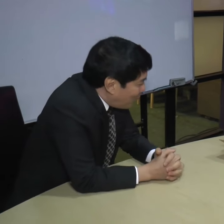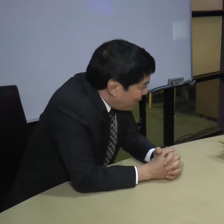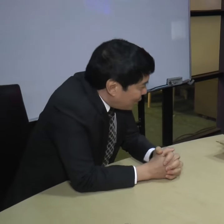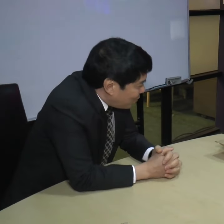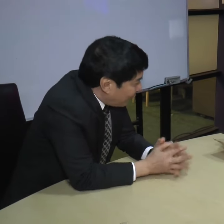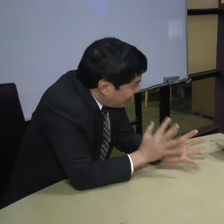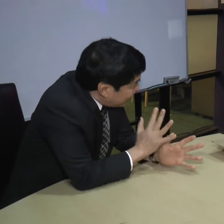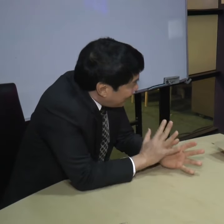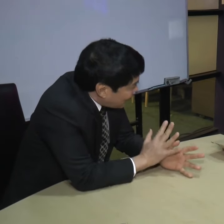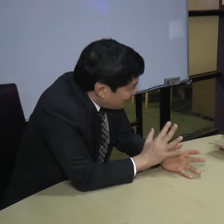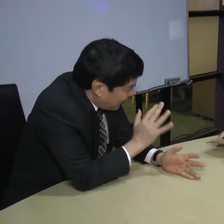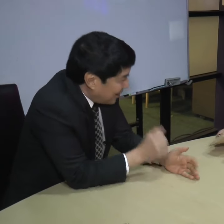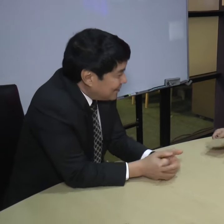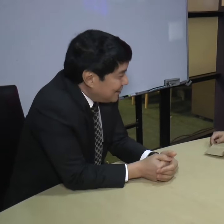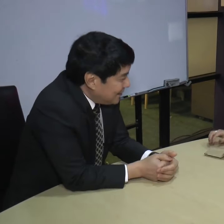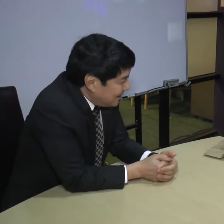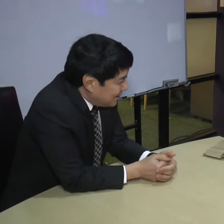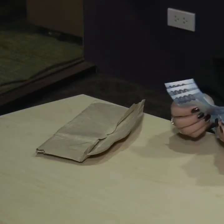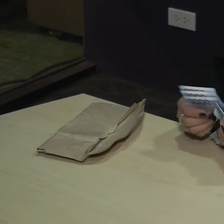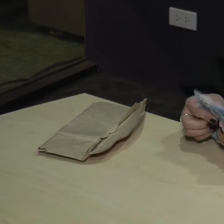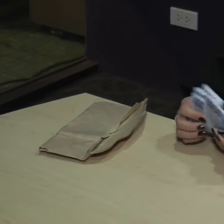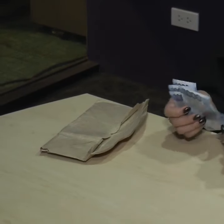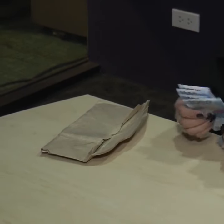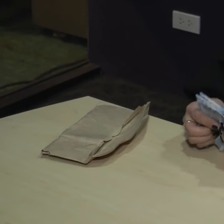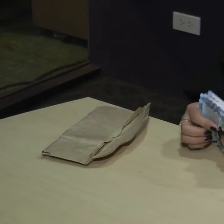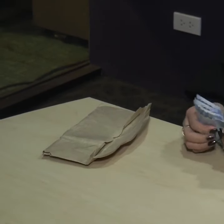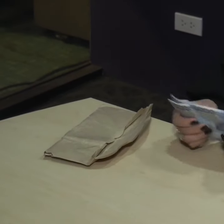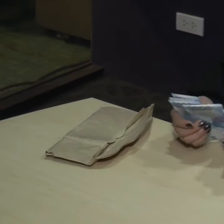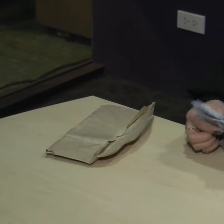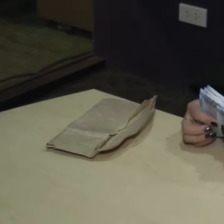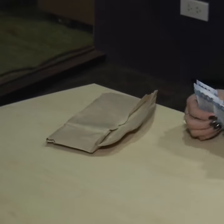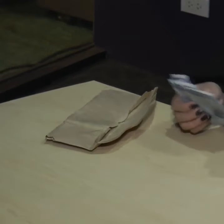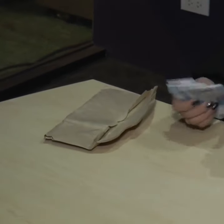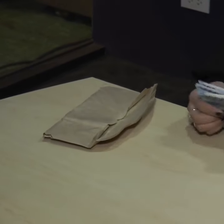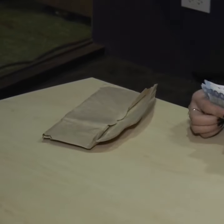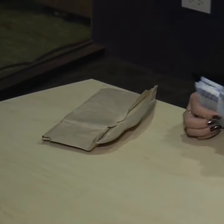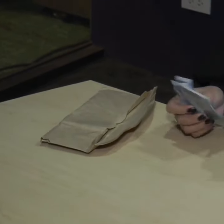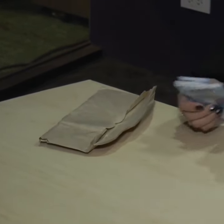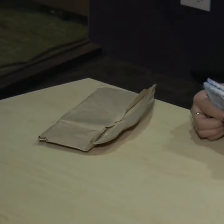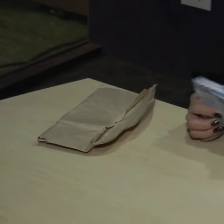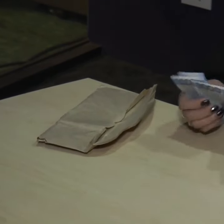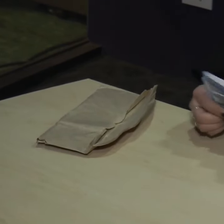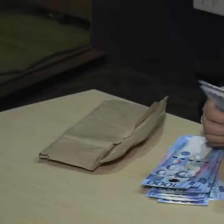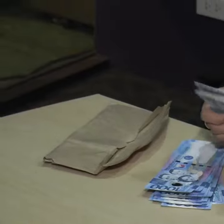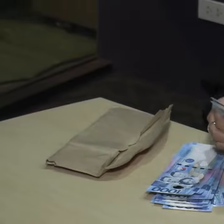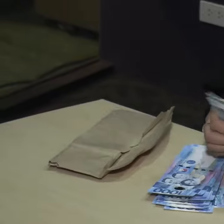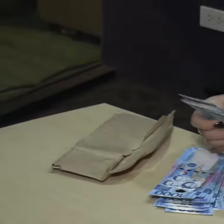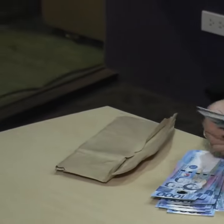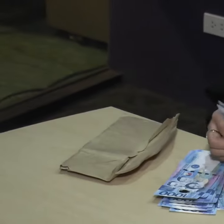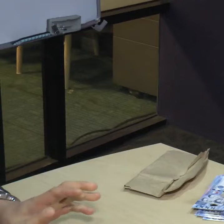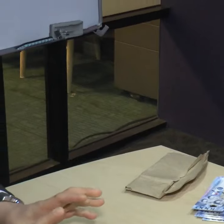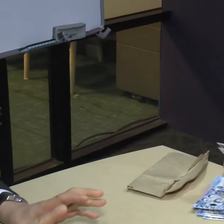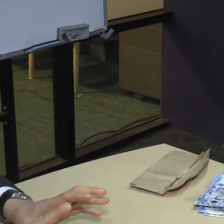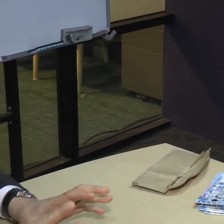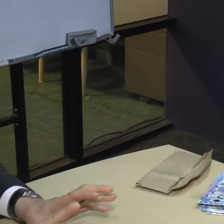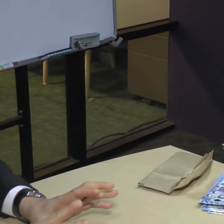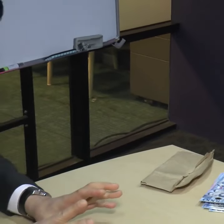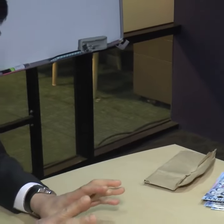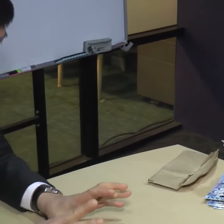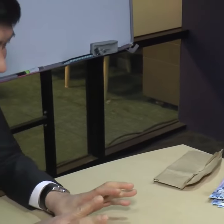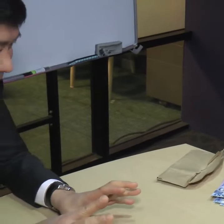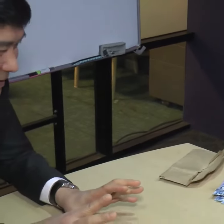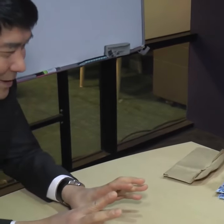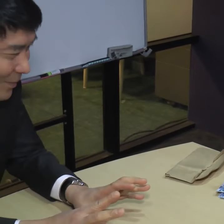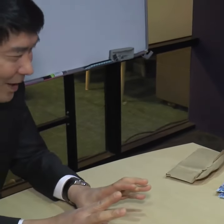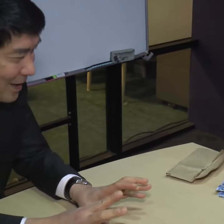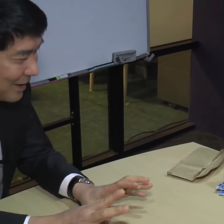masiguro na kompleto po. 50,000 po yan. Pinibilang niya, ma'am, yung kanyang pera. Sabi ni attorney, kinuha